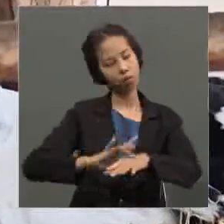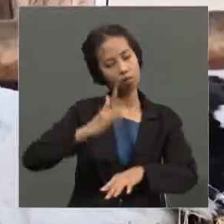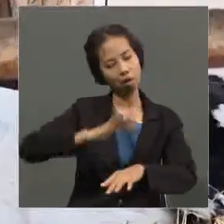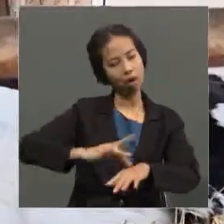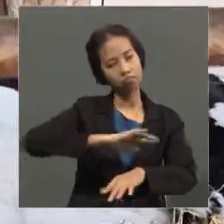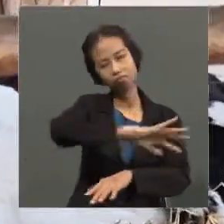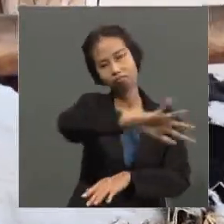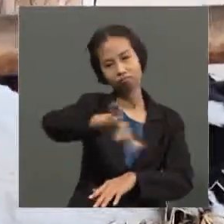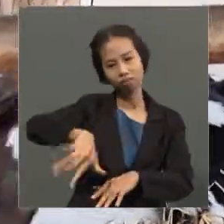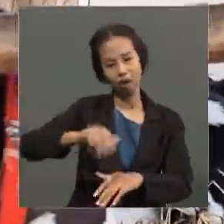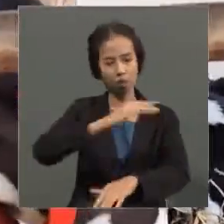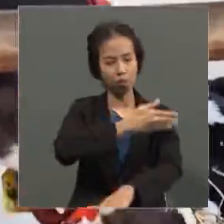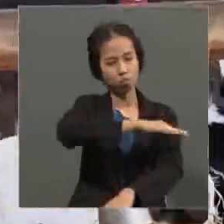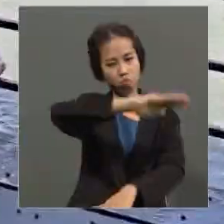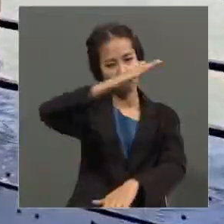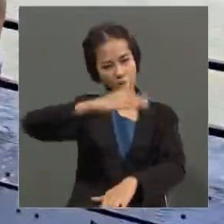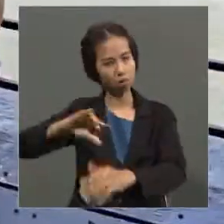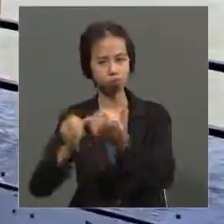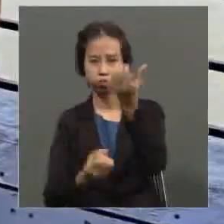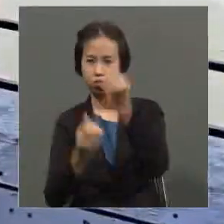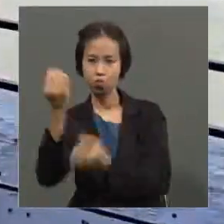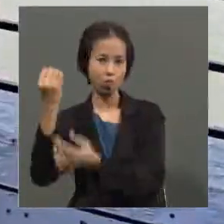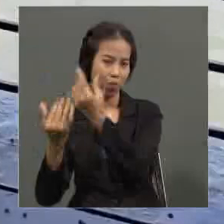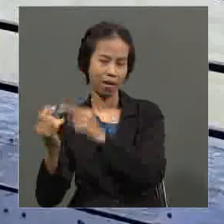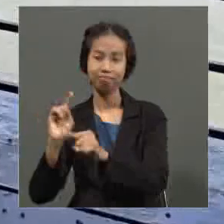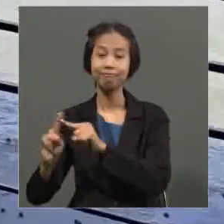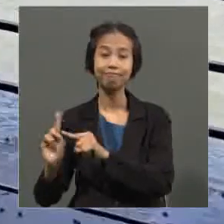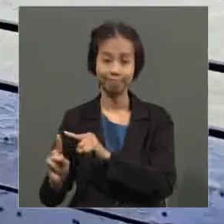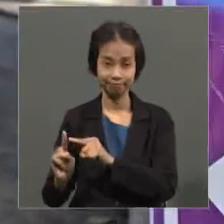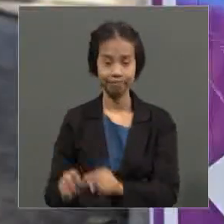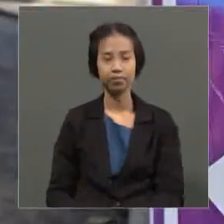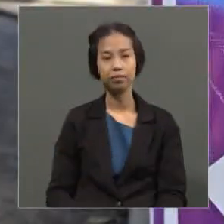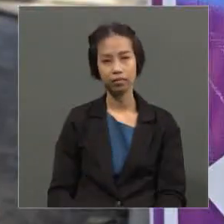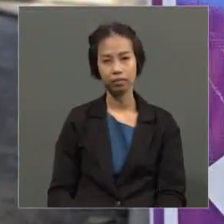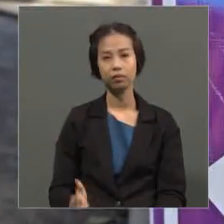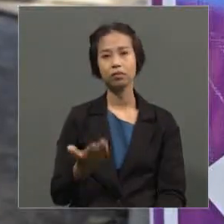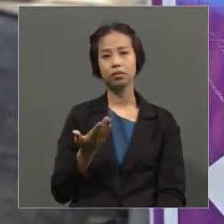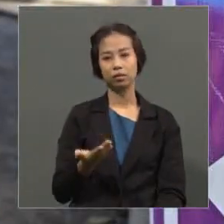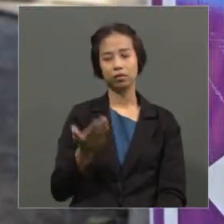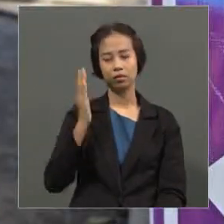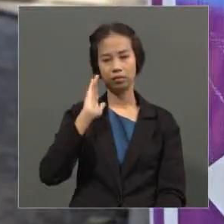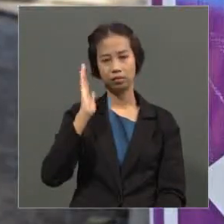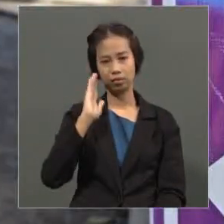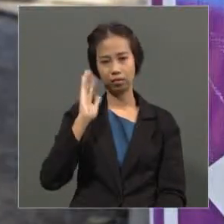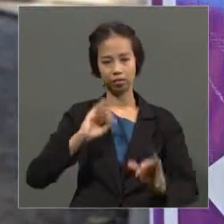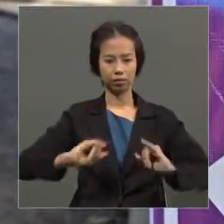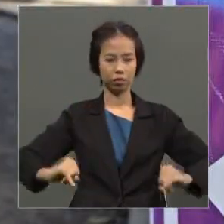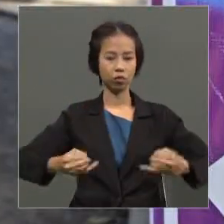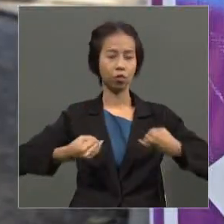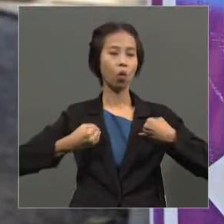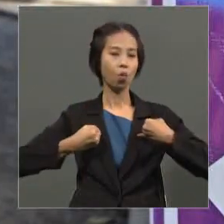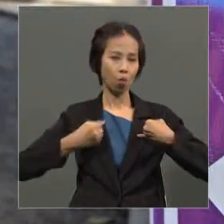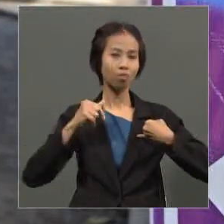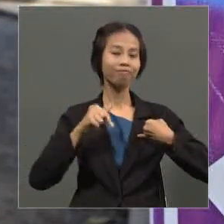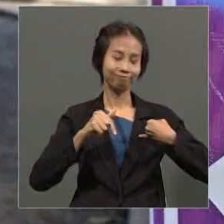ลอบล้อมไปด้วยขุนเขาเนี่ยนะคะนายศรีศักดิ์ไรลวิทมงคลเจ้าของกิจการบ้าน